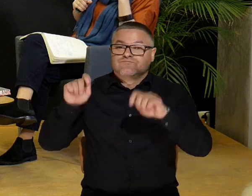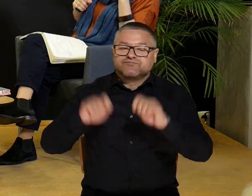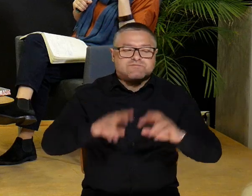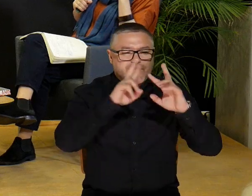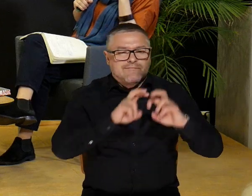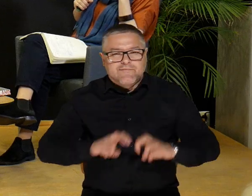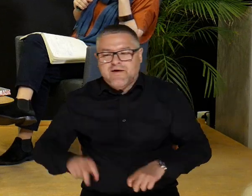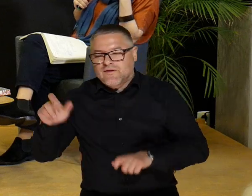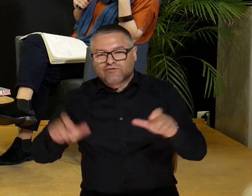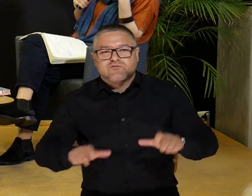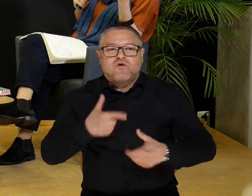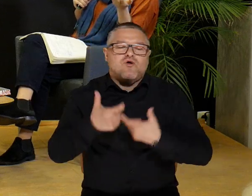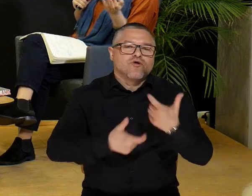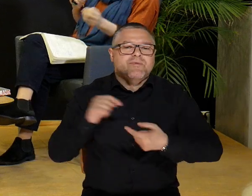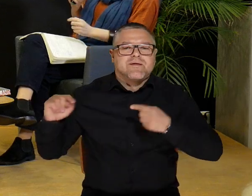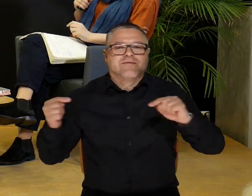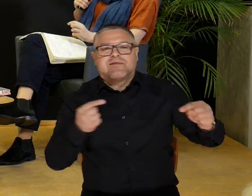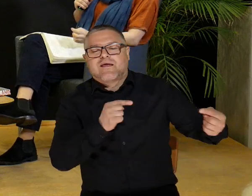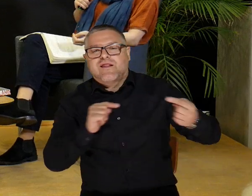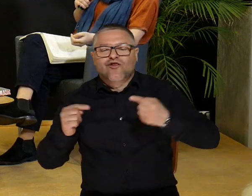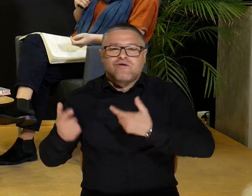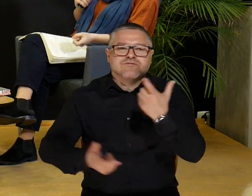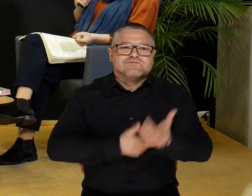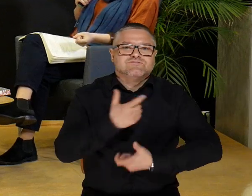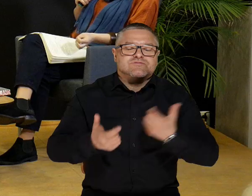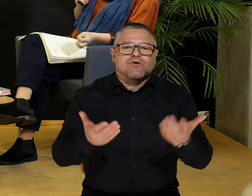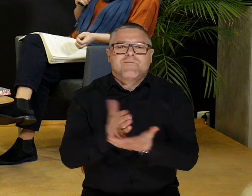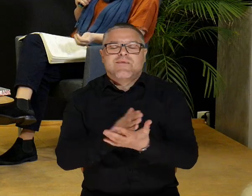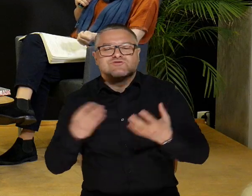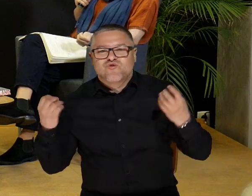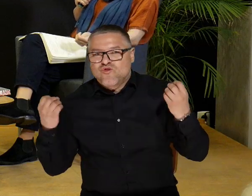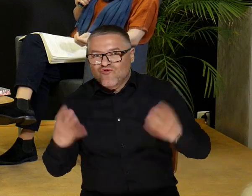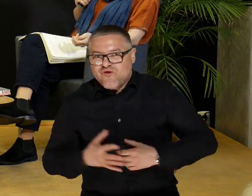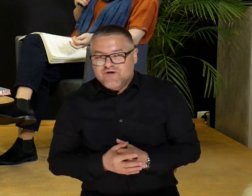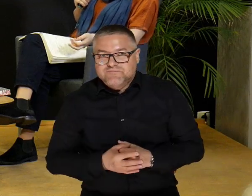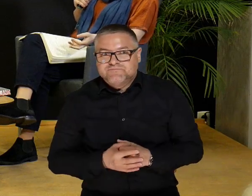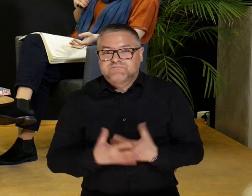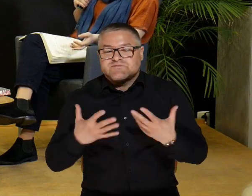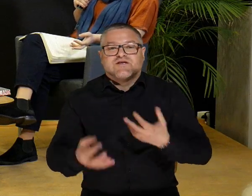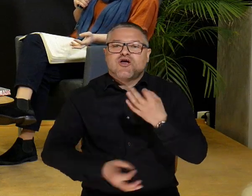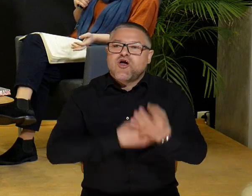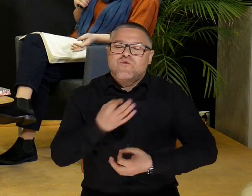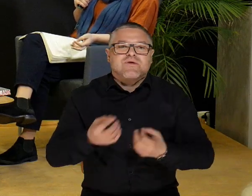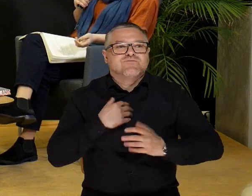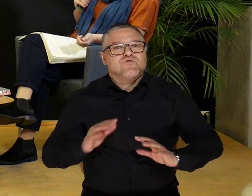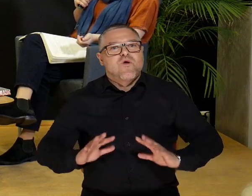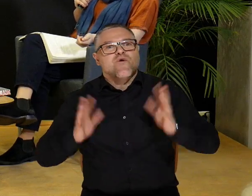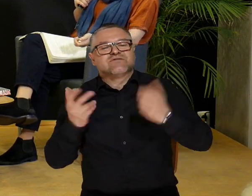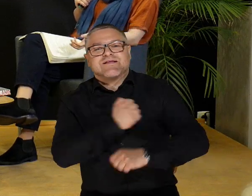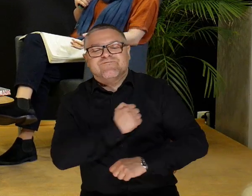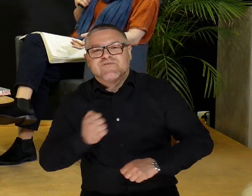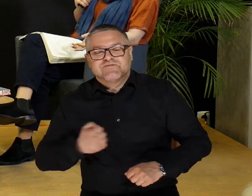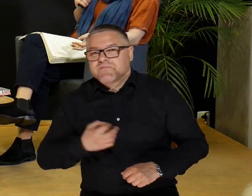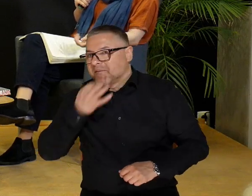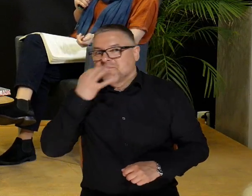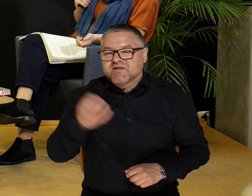badacze zajmujący się dialogiem, czy działacze zajmujący się dialogiem międzykulturowym i chcesz im opowiedzieć o Powstaniu Warszawskim i pytasz